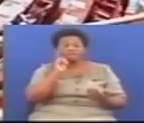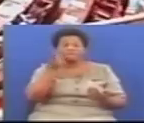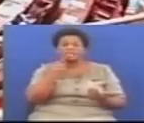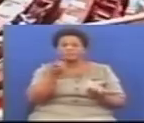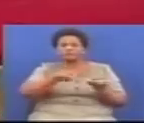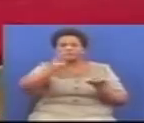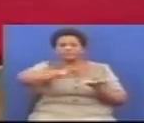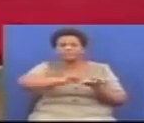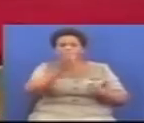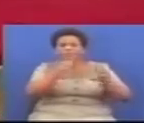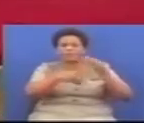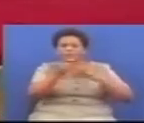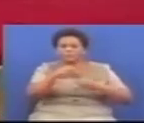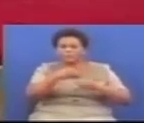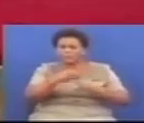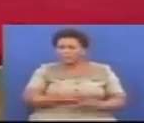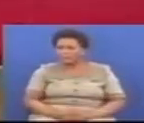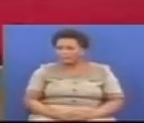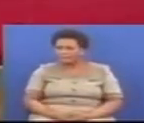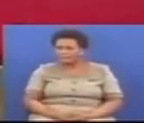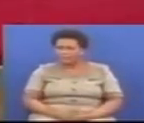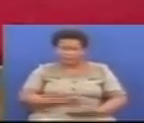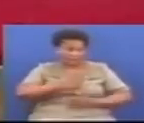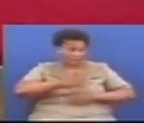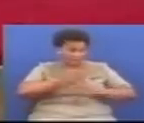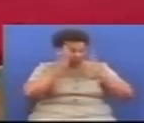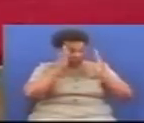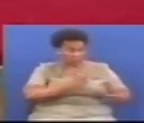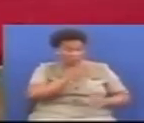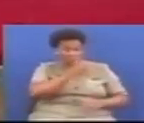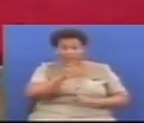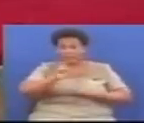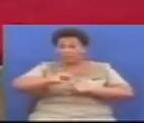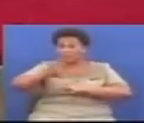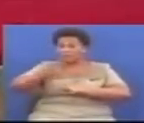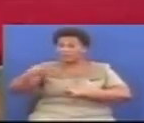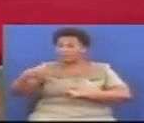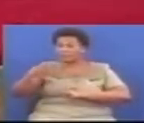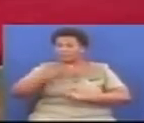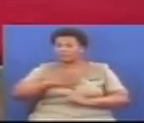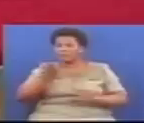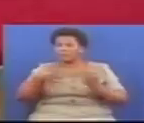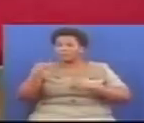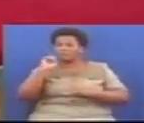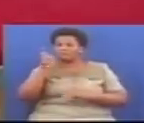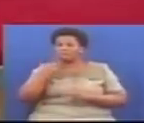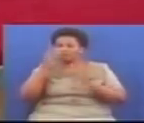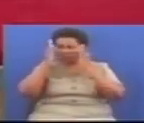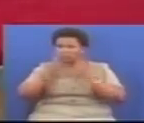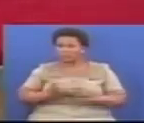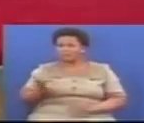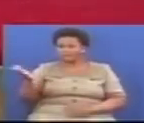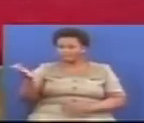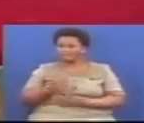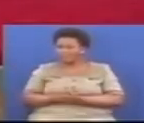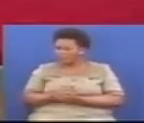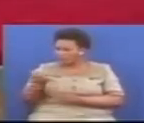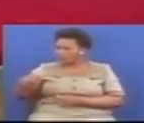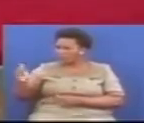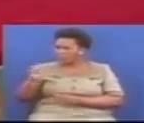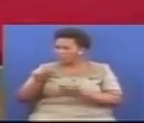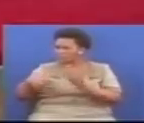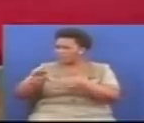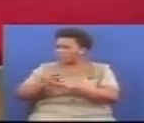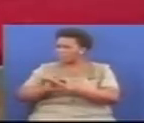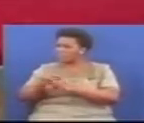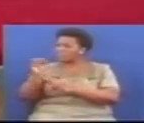Asante Mheshimiwa Spika. Mheshimiwa Spika, kwa niaba ya waziri wa nchi ofisi ya Rais TAMISEMI, naomba nijibu swali la nyongeza ya Mheshimiwa mbunge wa Moshi mjini ambaye pia alikuwa ni mwenyekiti wa halmashauri mstaafu